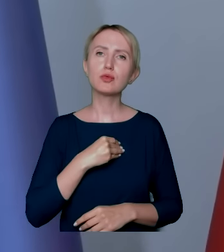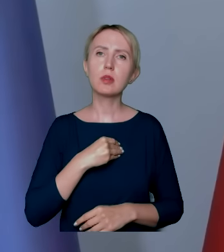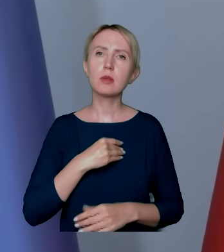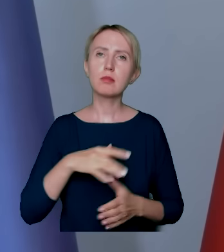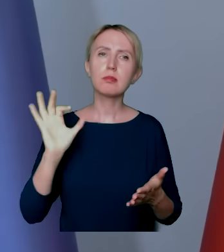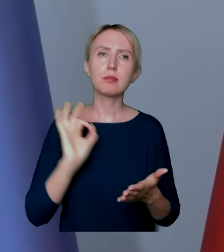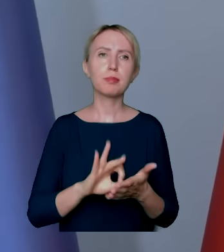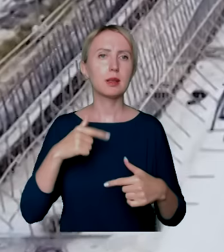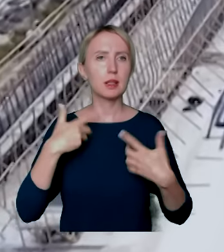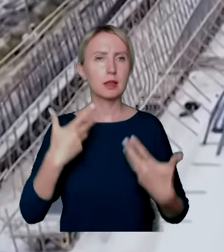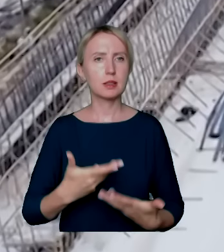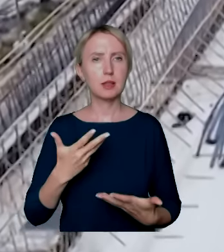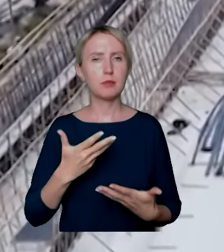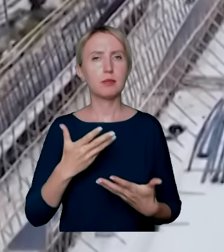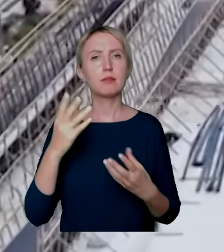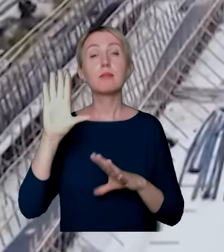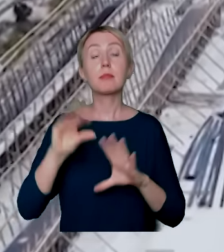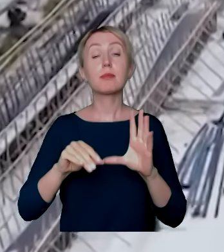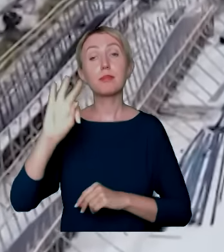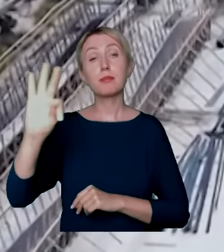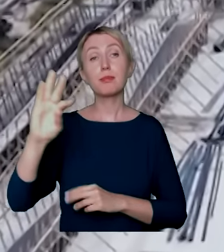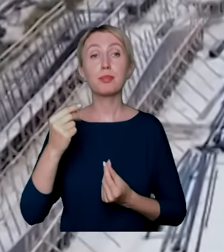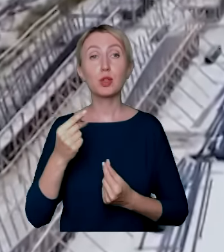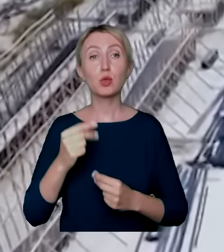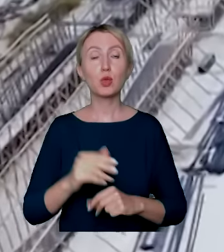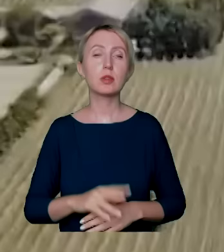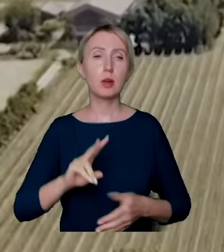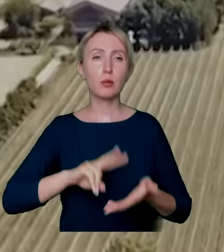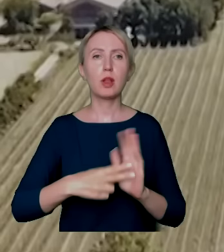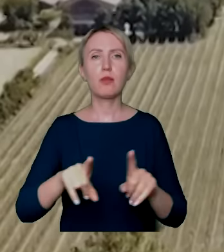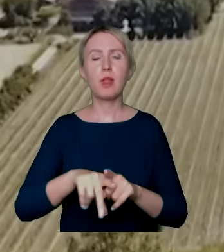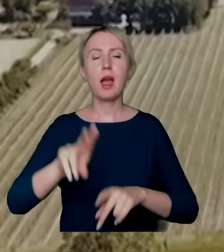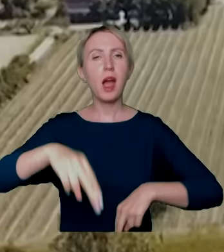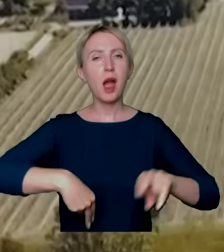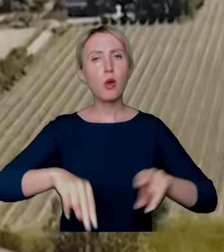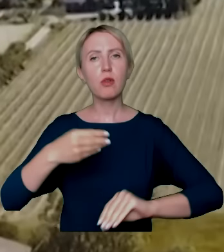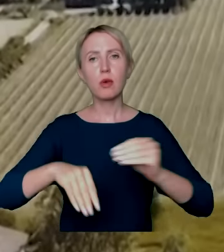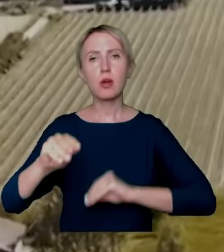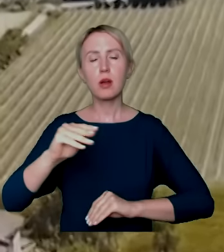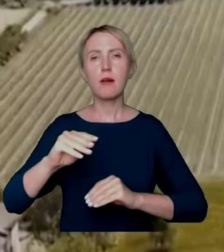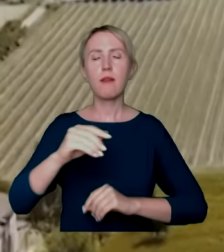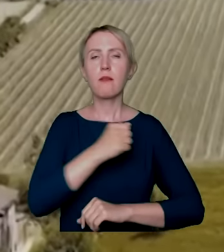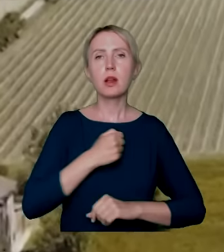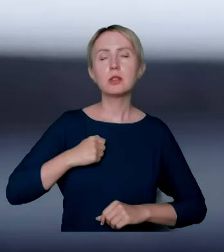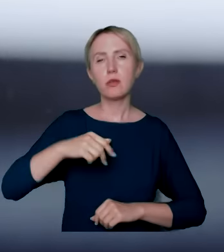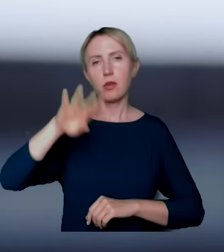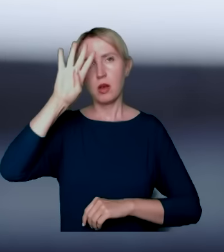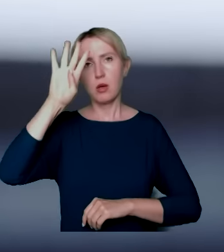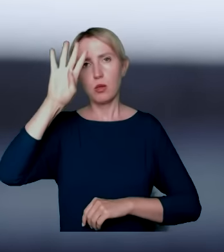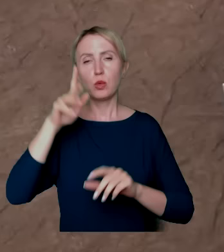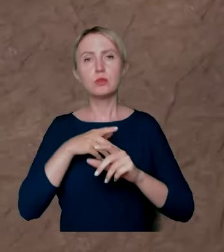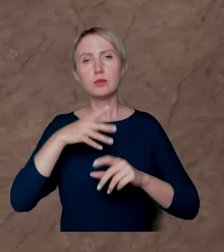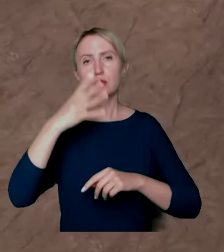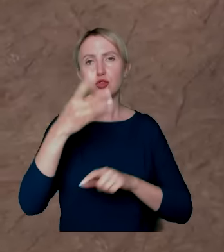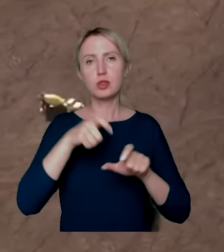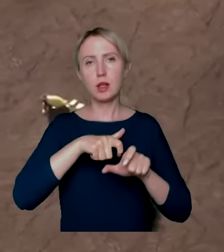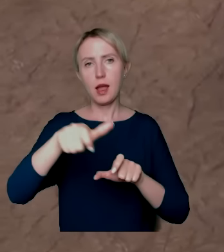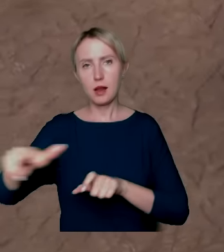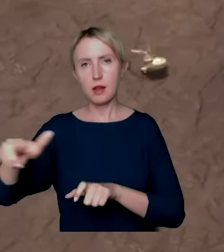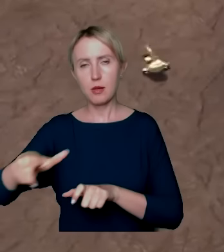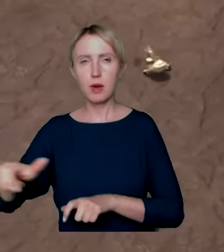do publicznych pieniędzy. Planowane jest również poszerzenie autostrady między Warszawą a Łodzią do 4 pasów do 2032 roku.